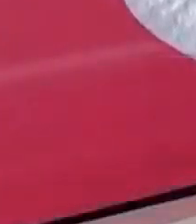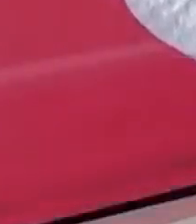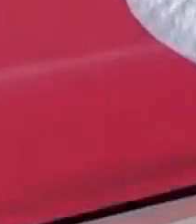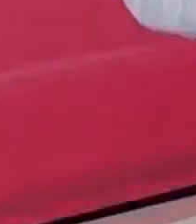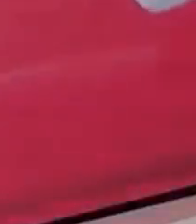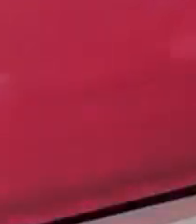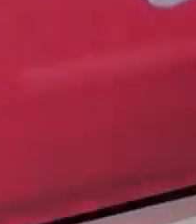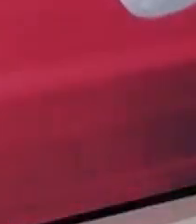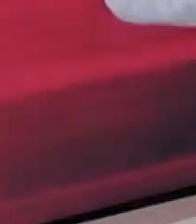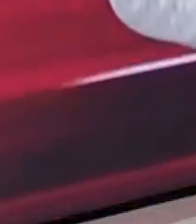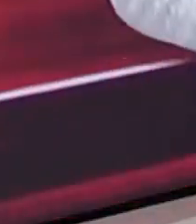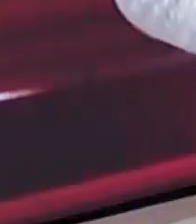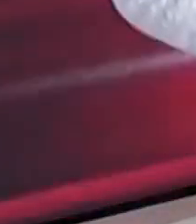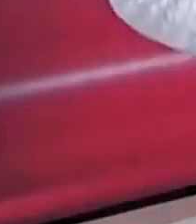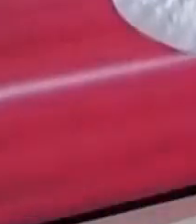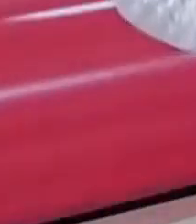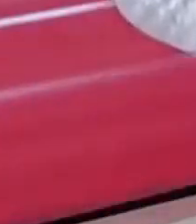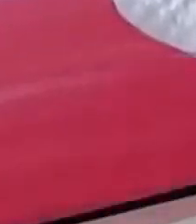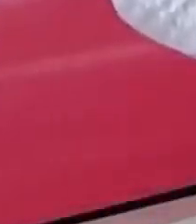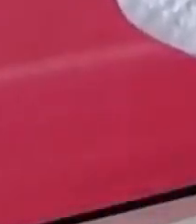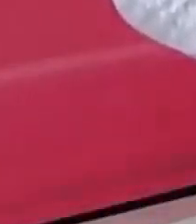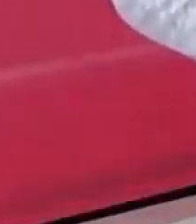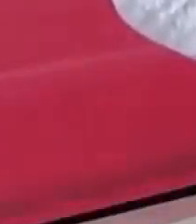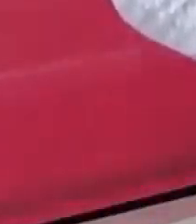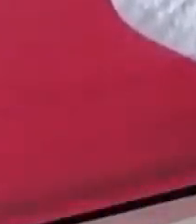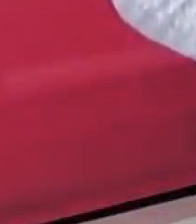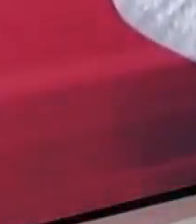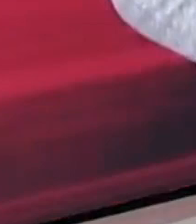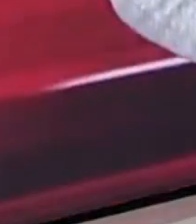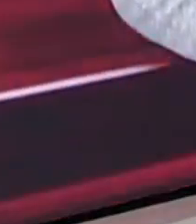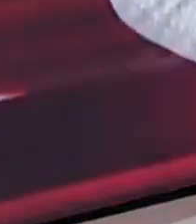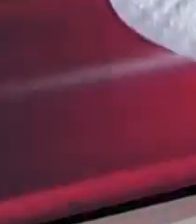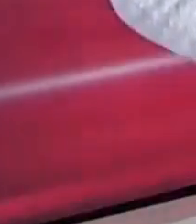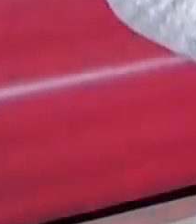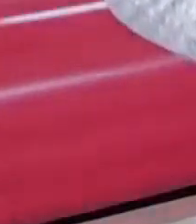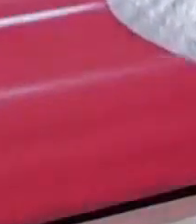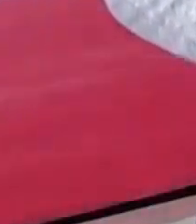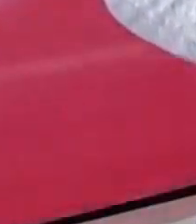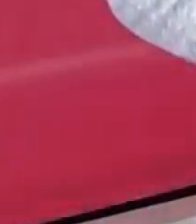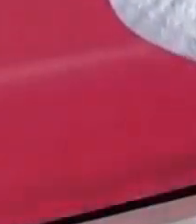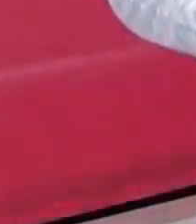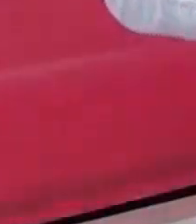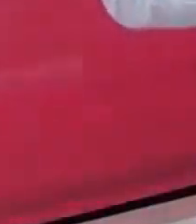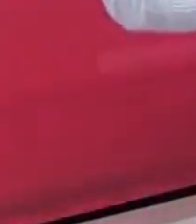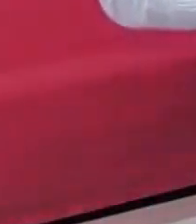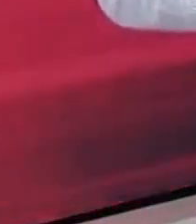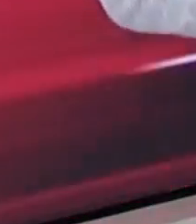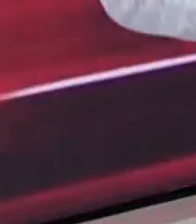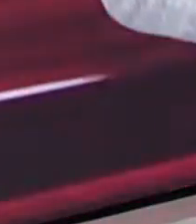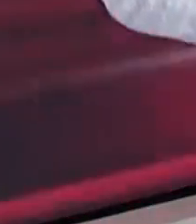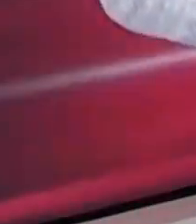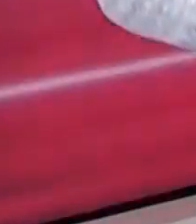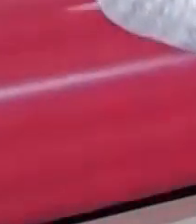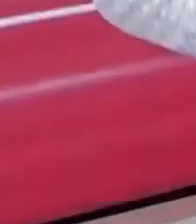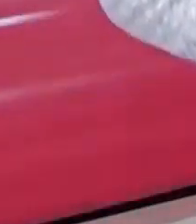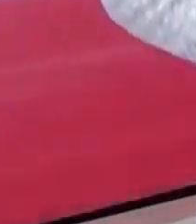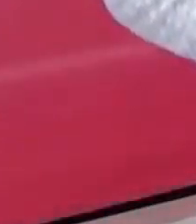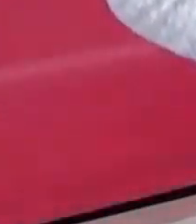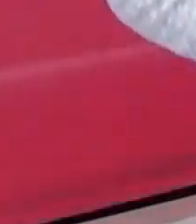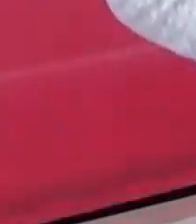Mga kapuso, know the weather before you go at mag-subscribe na sa GMA Integrated News sa YouTube. Para sa mga kapuso natin sa abroad,